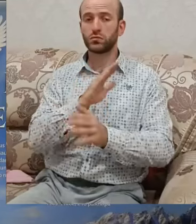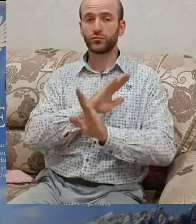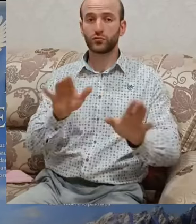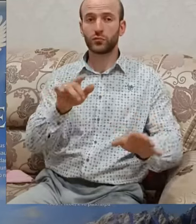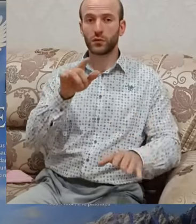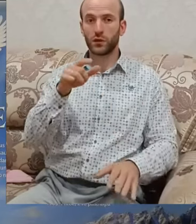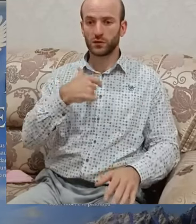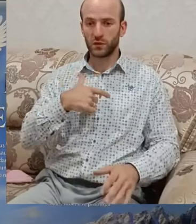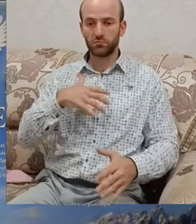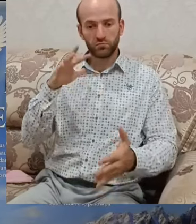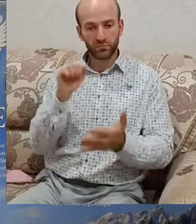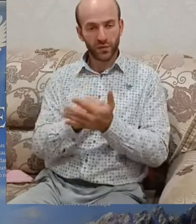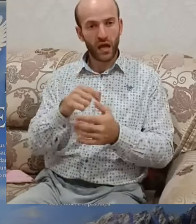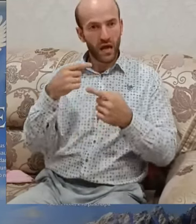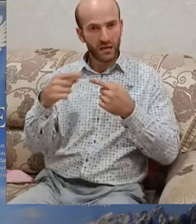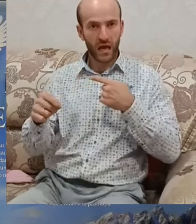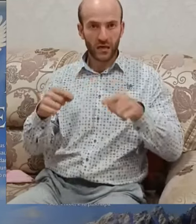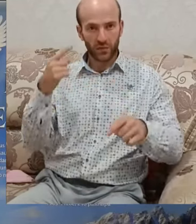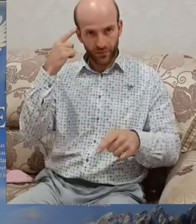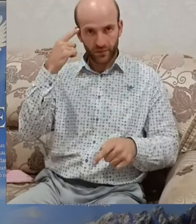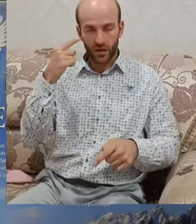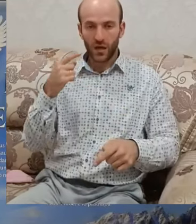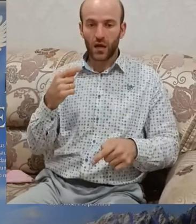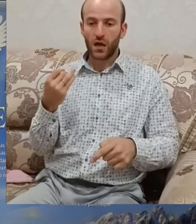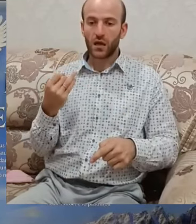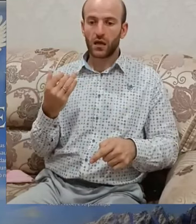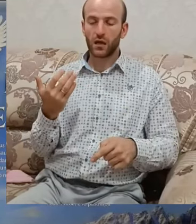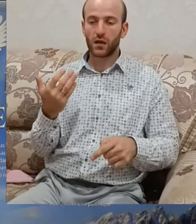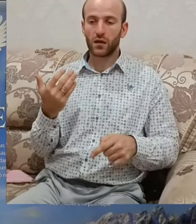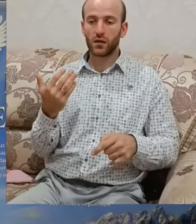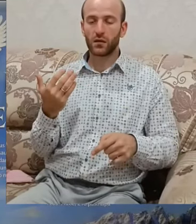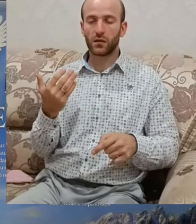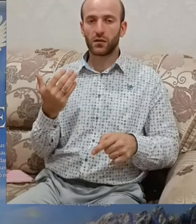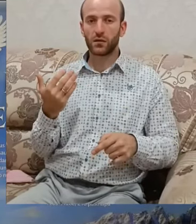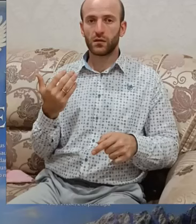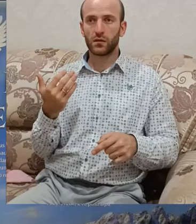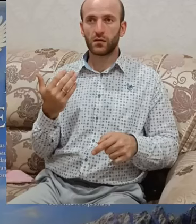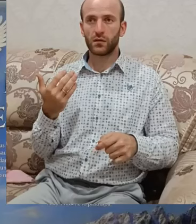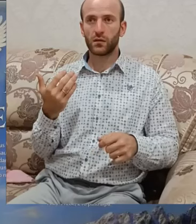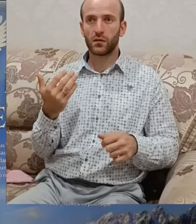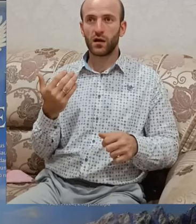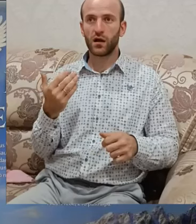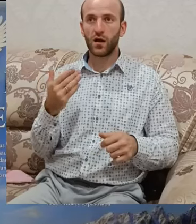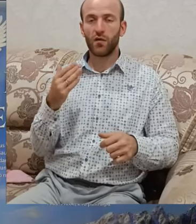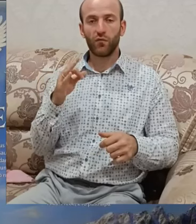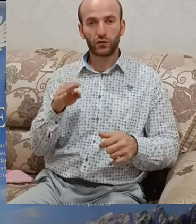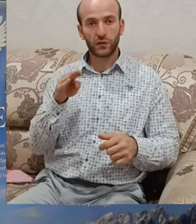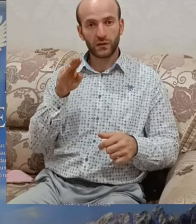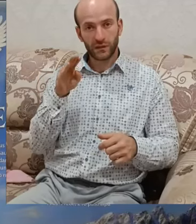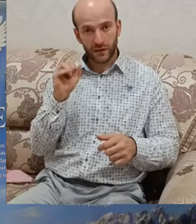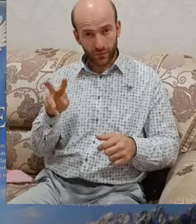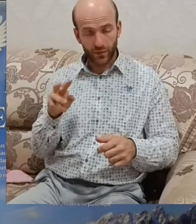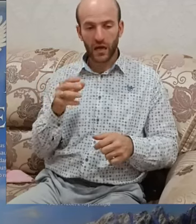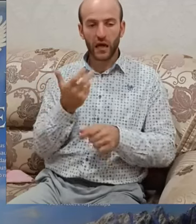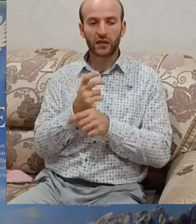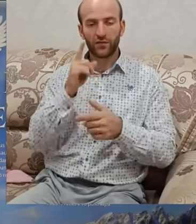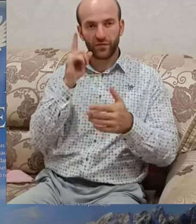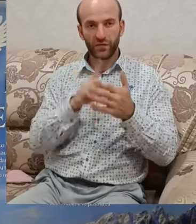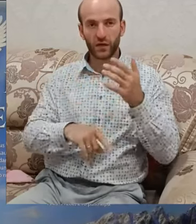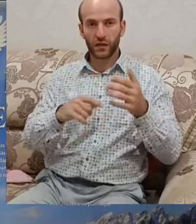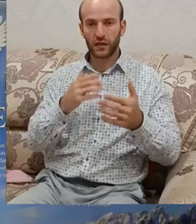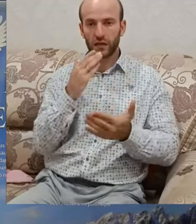Tai yra tikėjimas. Это вера. Štai ten tikėjimas užima savo atsilsio vietą. Вот там вера находит своё место